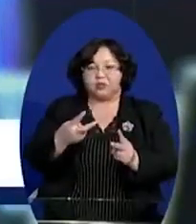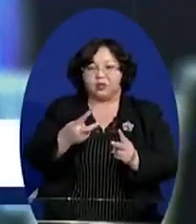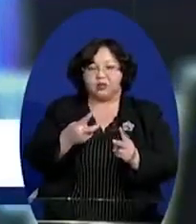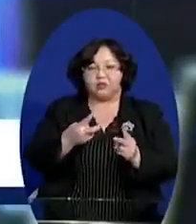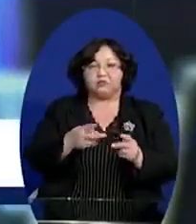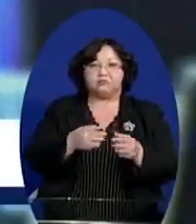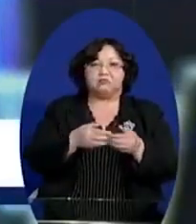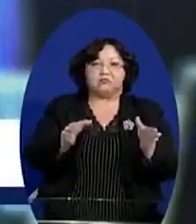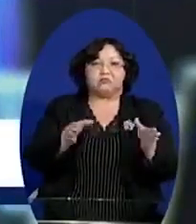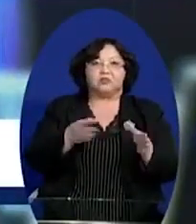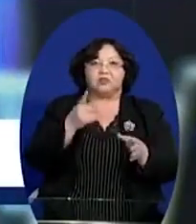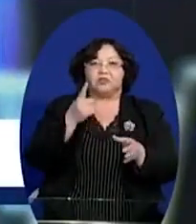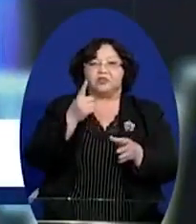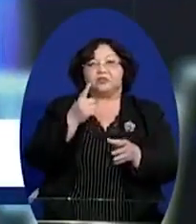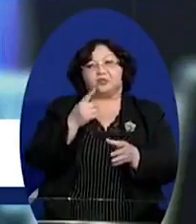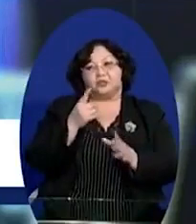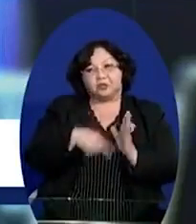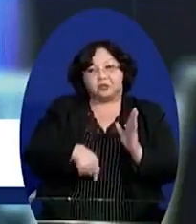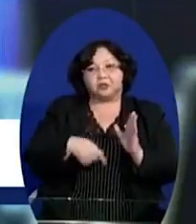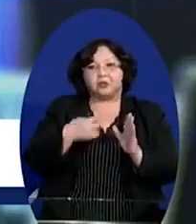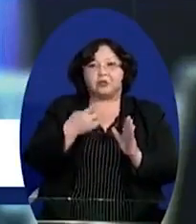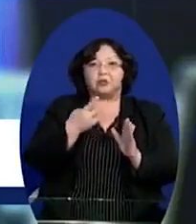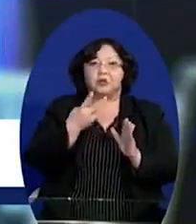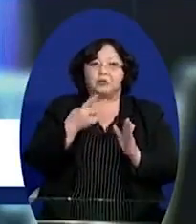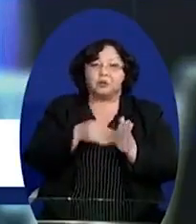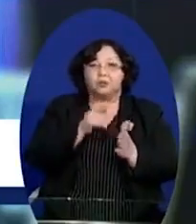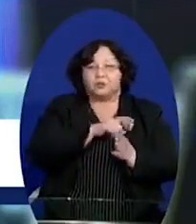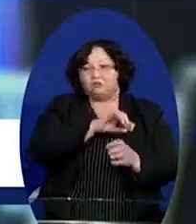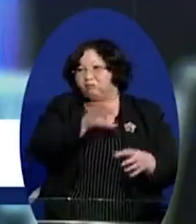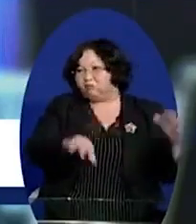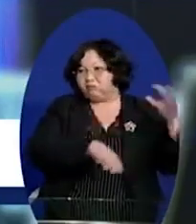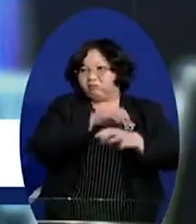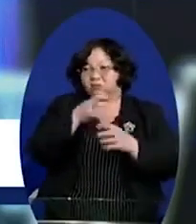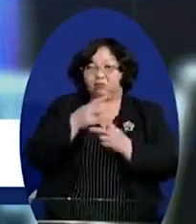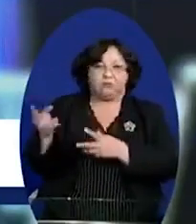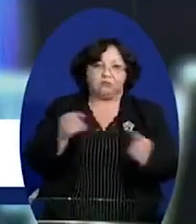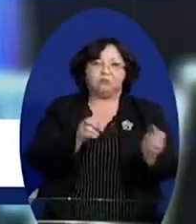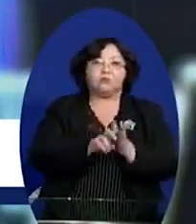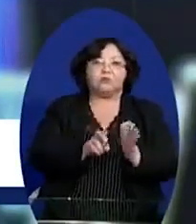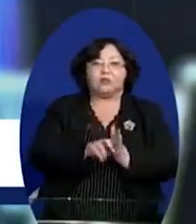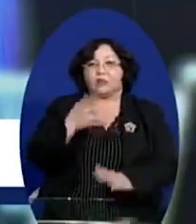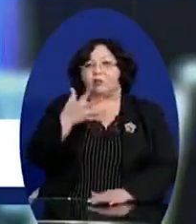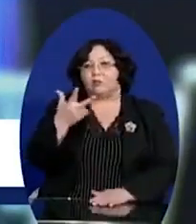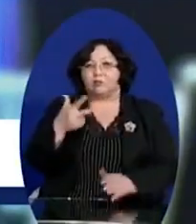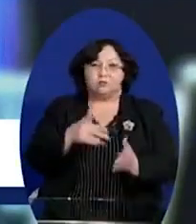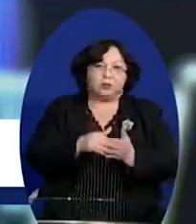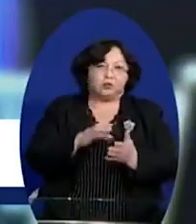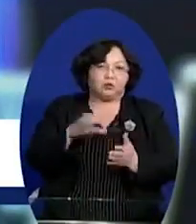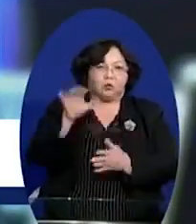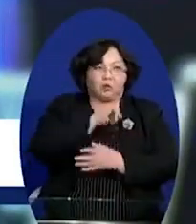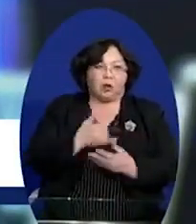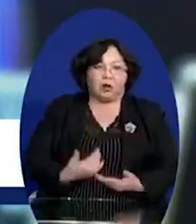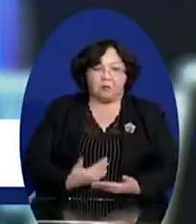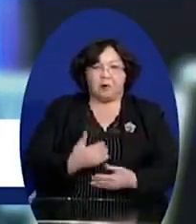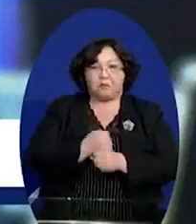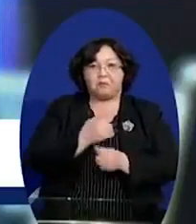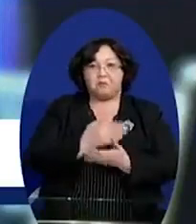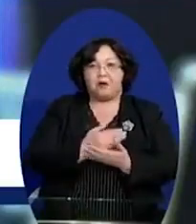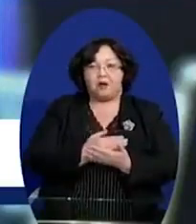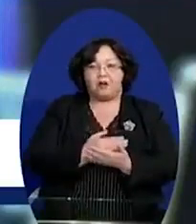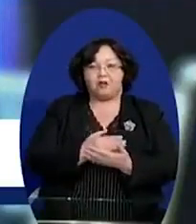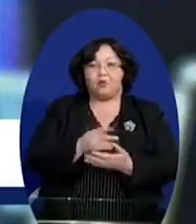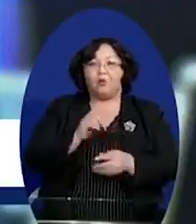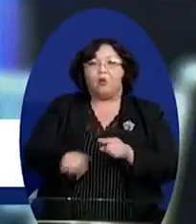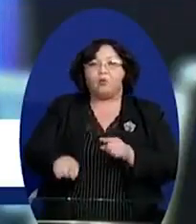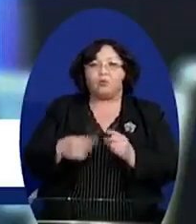үйлчлэгддэг байна. За хурдан төрийн үйлчлэгний цэгийг нээсээрээ бүгд нэрмцлэн хүсэсэн оршин сууж байгаа 53000 гаруй иргэн төрийн үйлчлэгийг хурдан